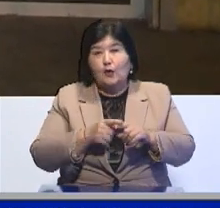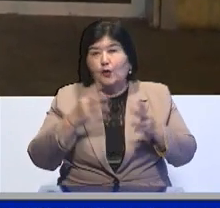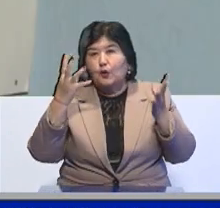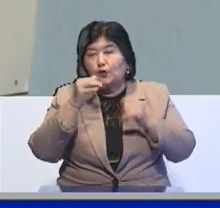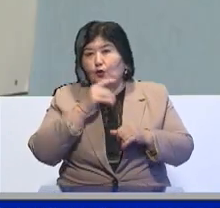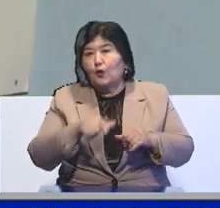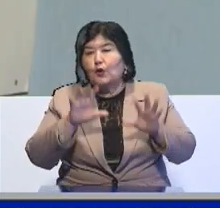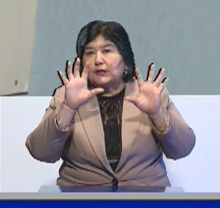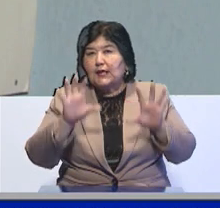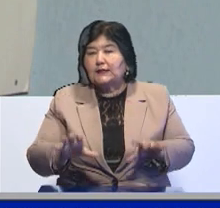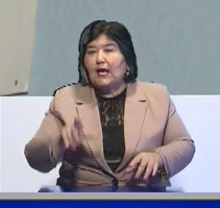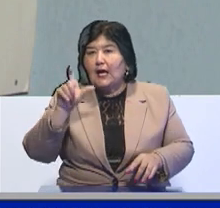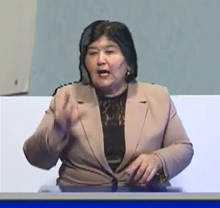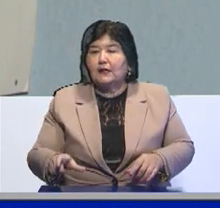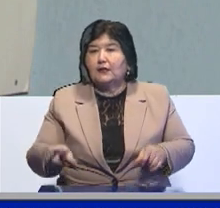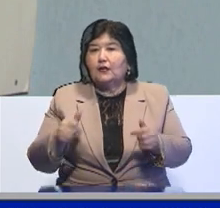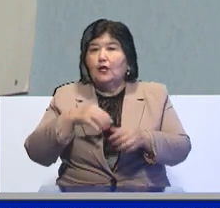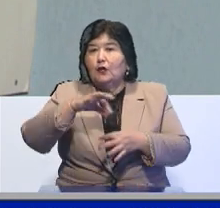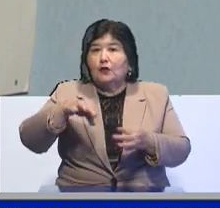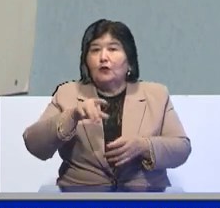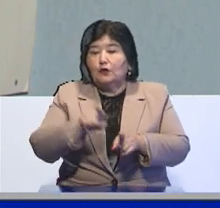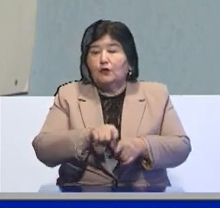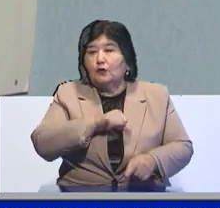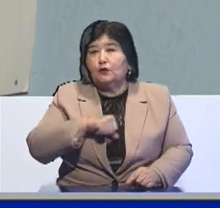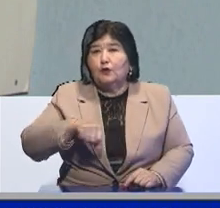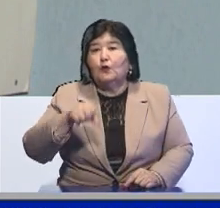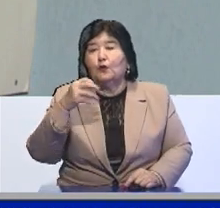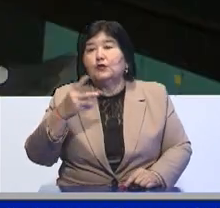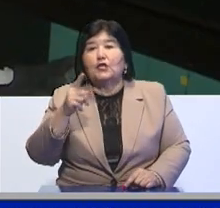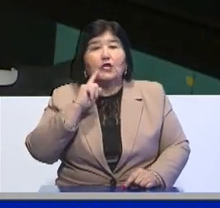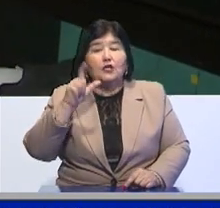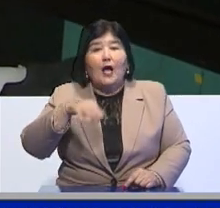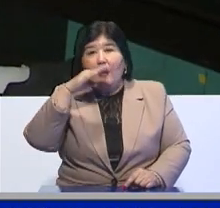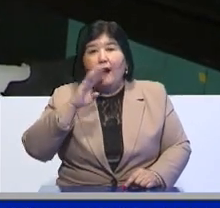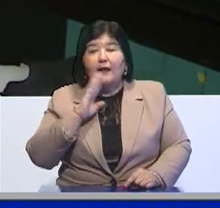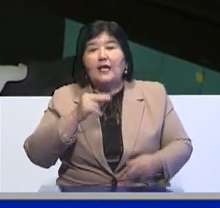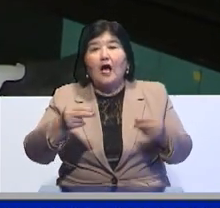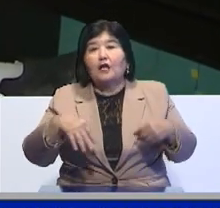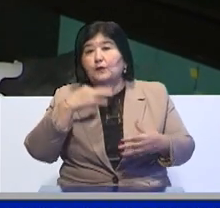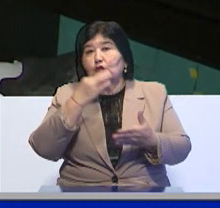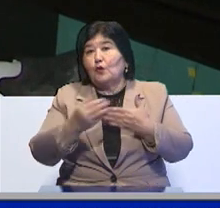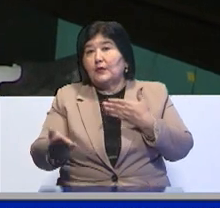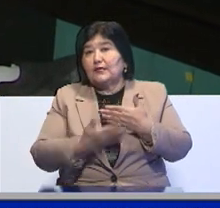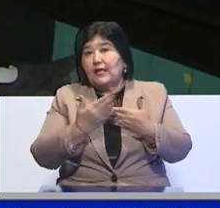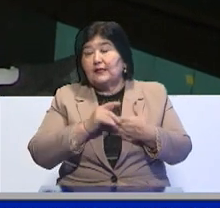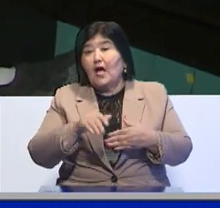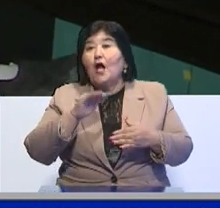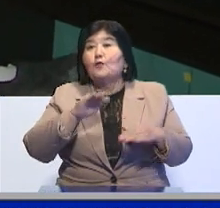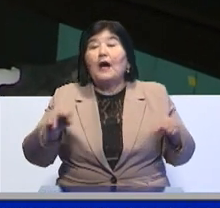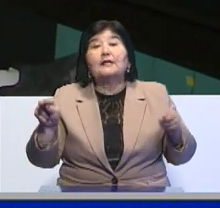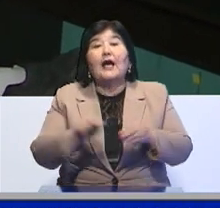уақытта заңды өкілінсіз жүрген 238 жас өспірімнің ата-анасы әкімшілік жауапкершілікке тартылса, бала